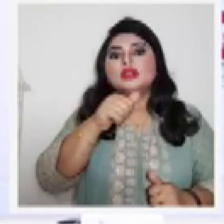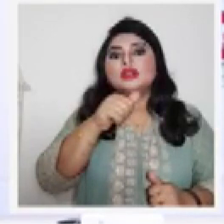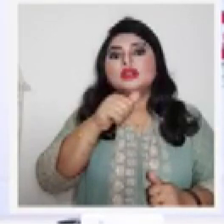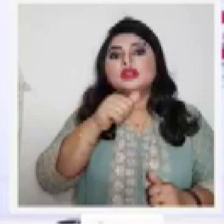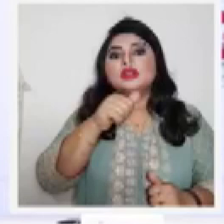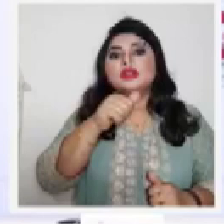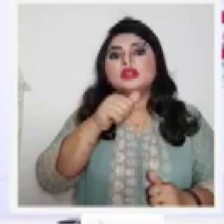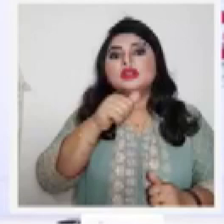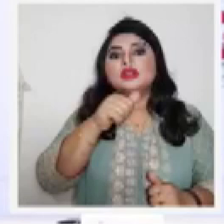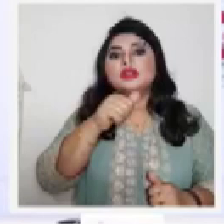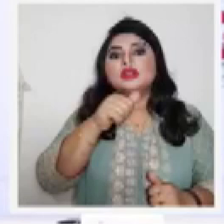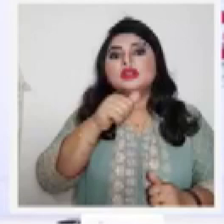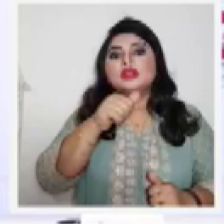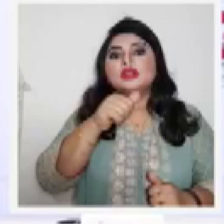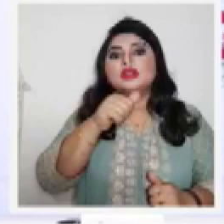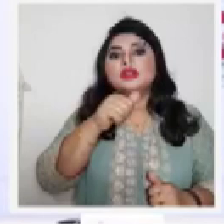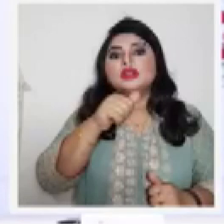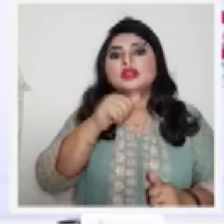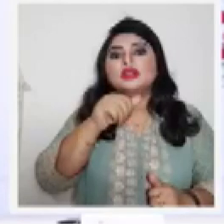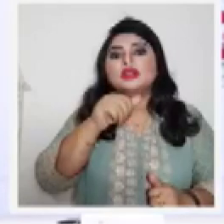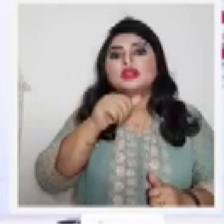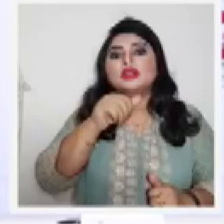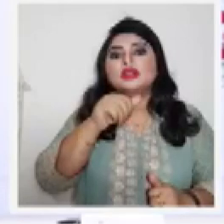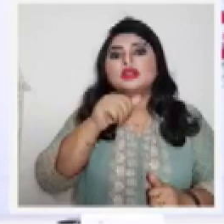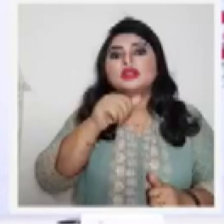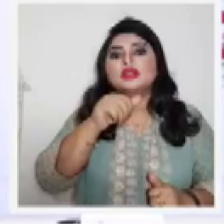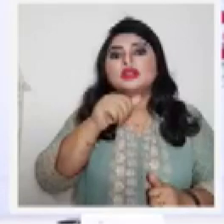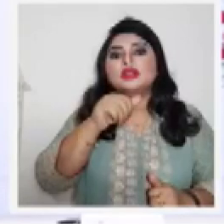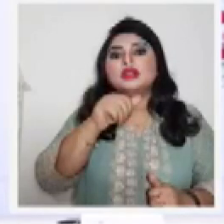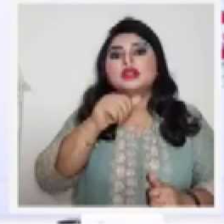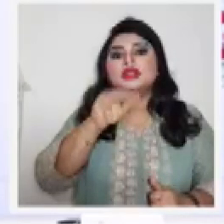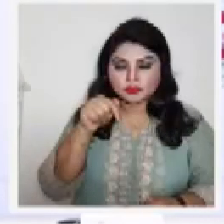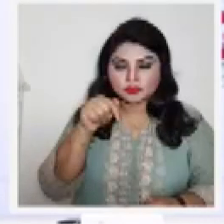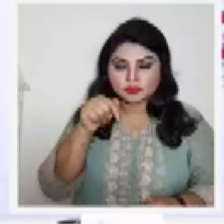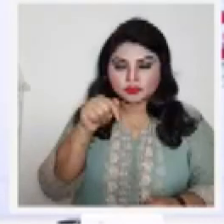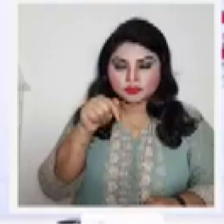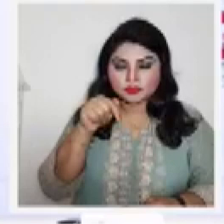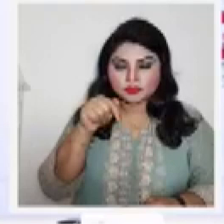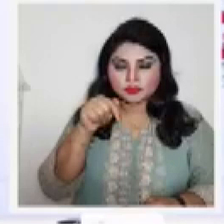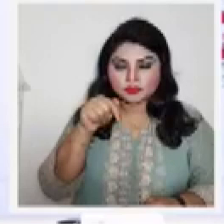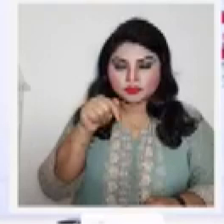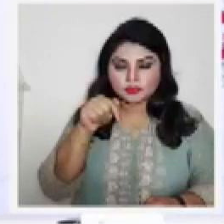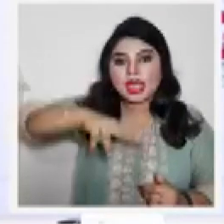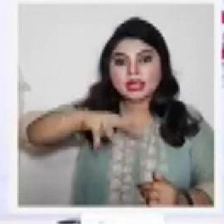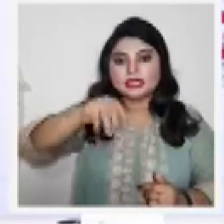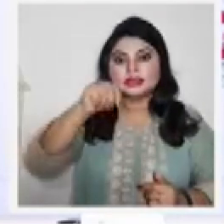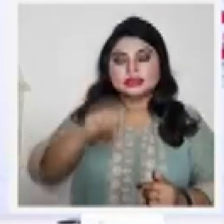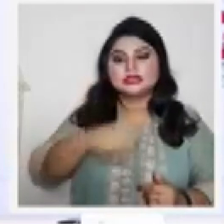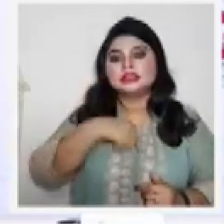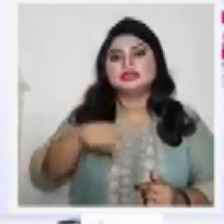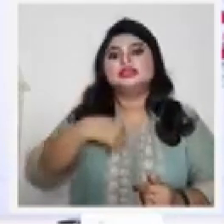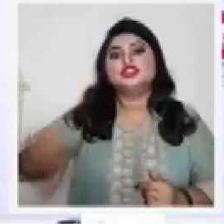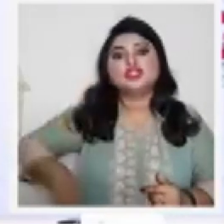209 জন, খুলনা 252 জন, বরিশাল 132 জন, সিলেট 158 জন, রংপুর 132 জন এবং